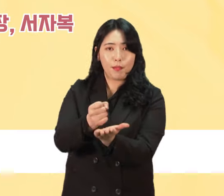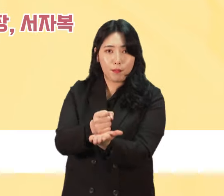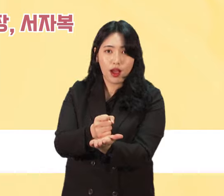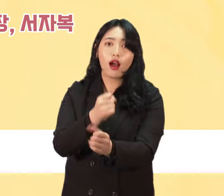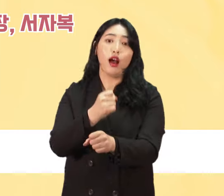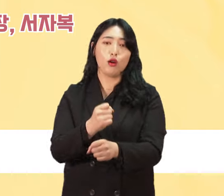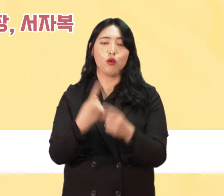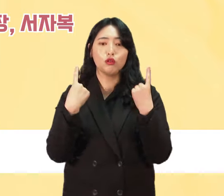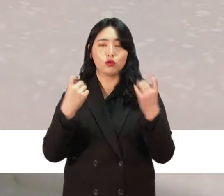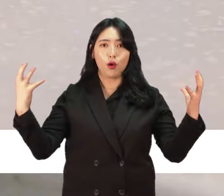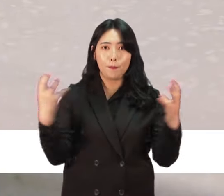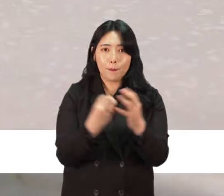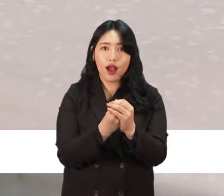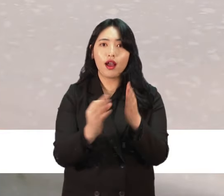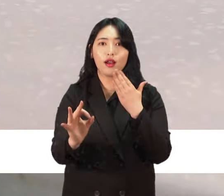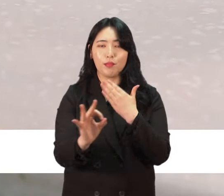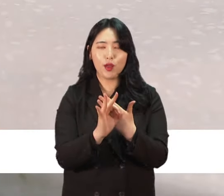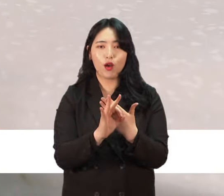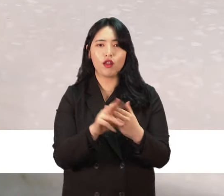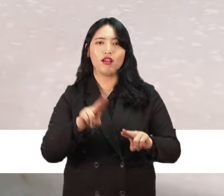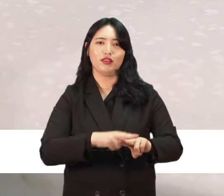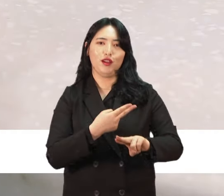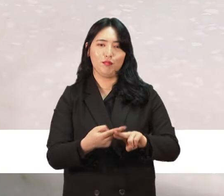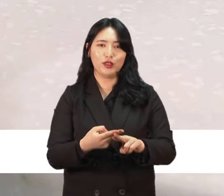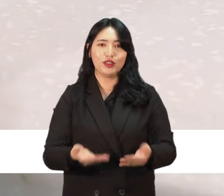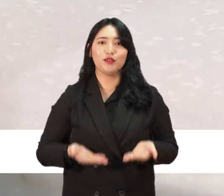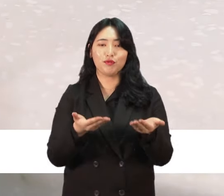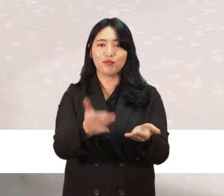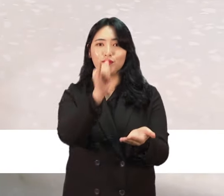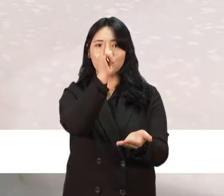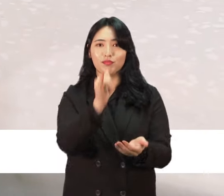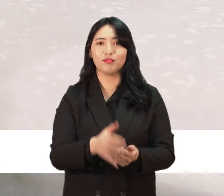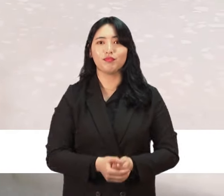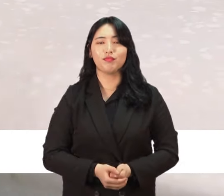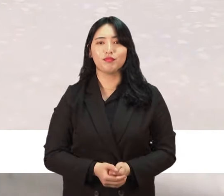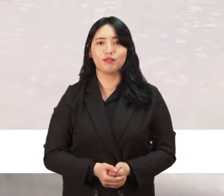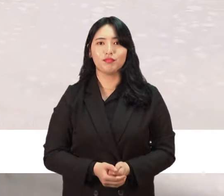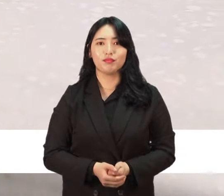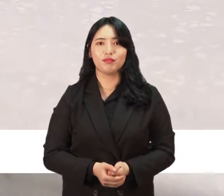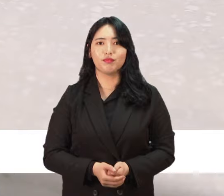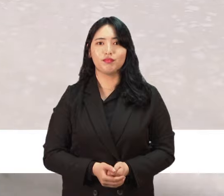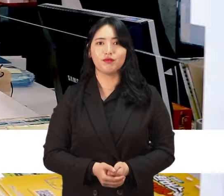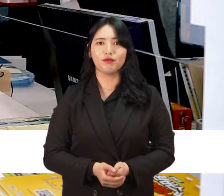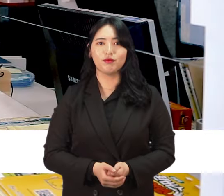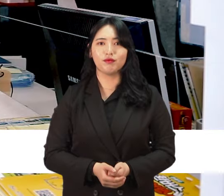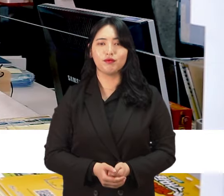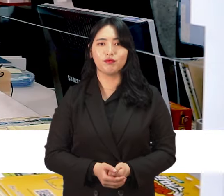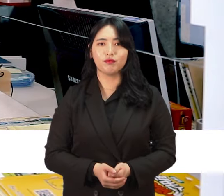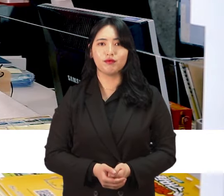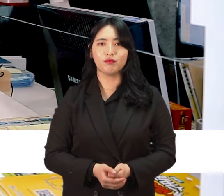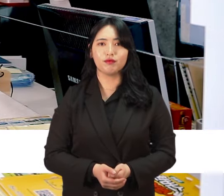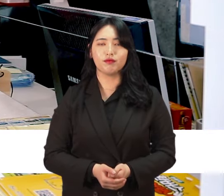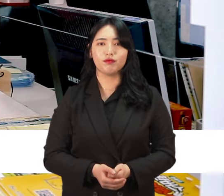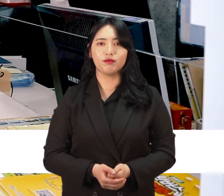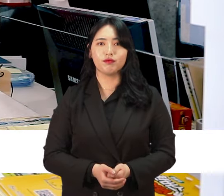스탬프를 찍고 투어를 완주 하시면 완주 검품을 받으실 수 있습니다